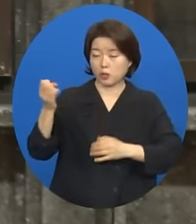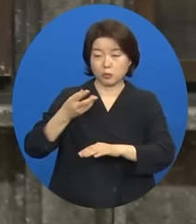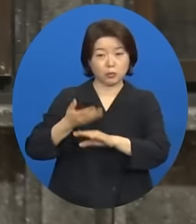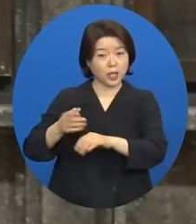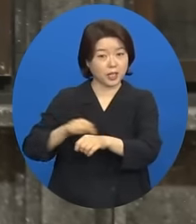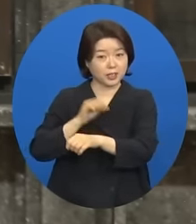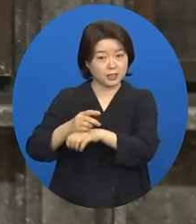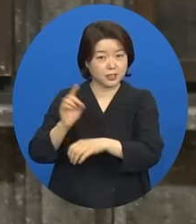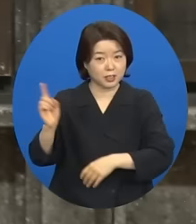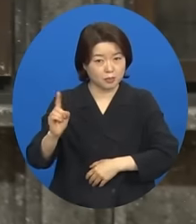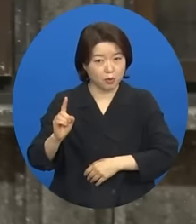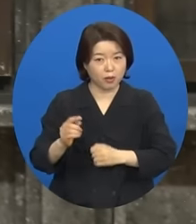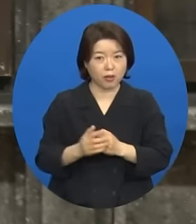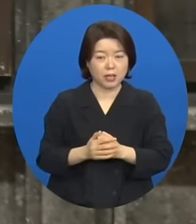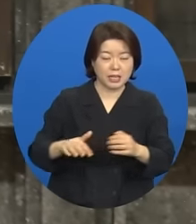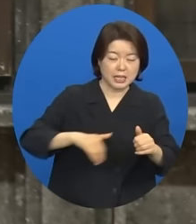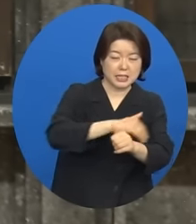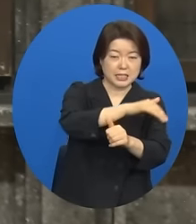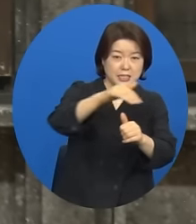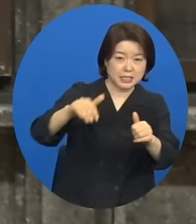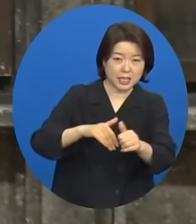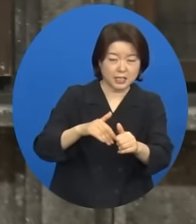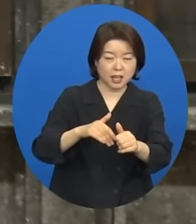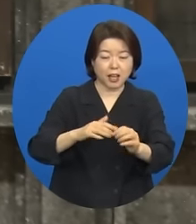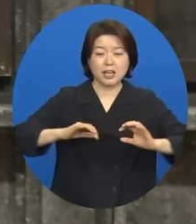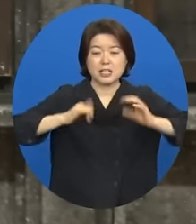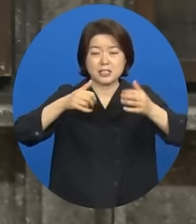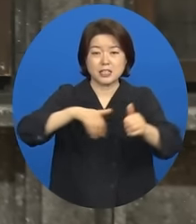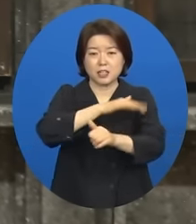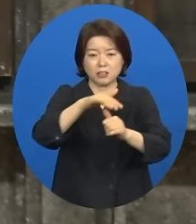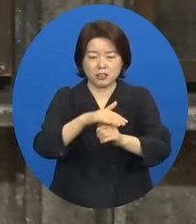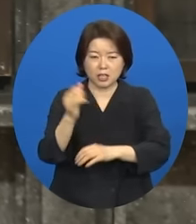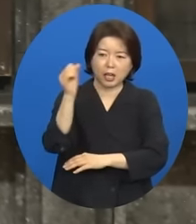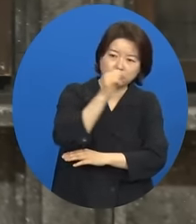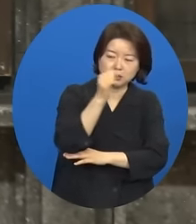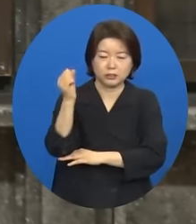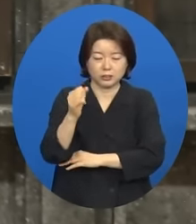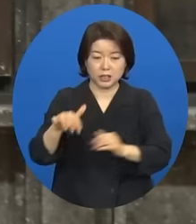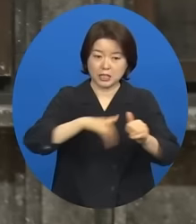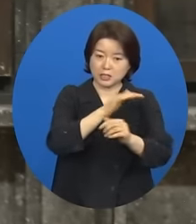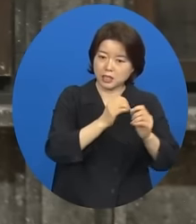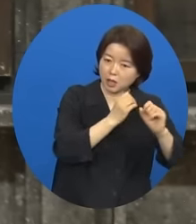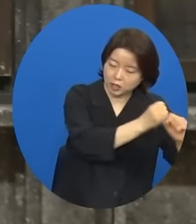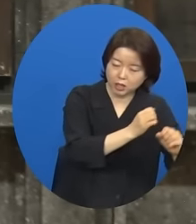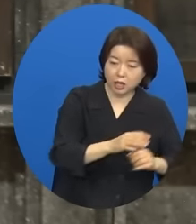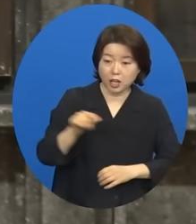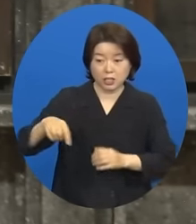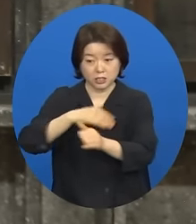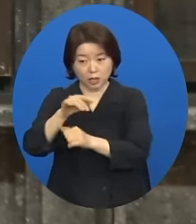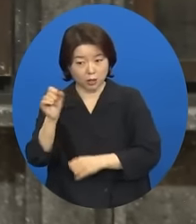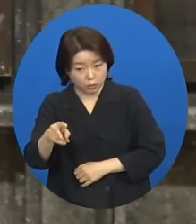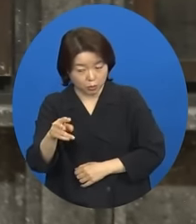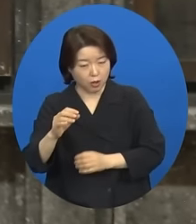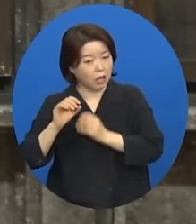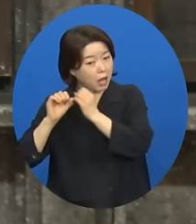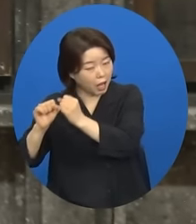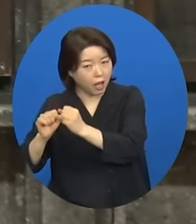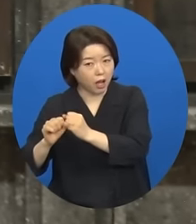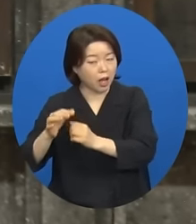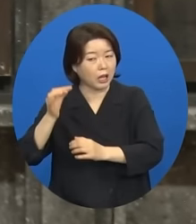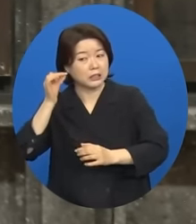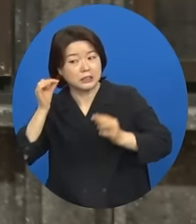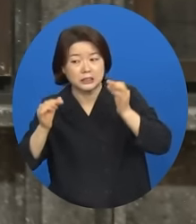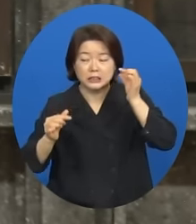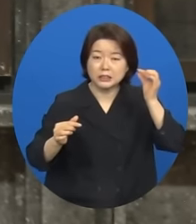뭐냐면 풍조에 자꾸 흔들린다는 거예요. 상황이 이렇게 되면 여기에 또 이랬다가 이 사람이 저런 말하면 또